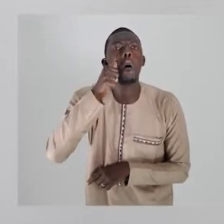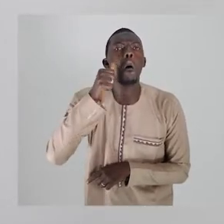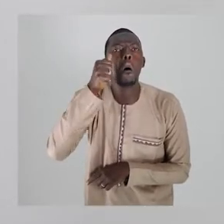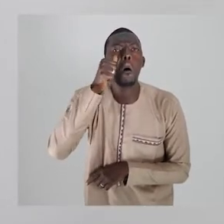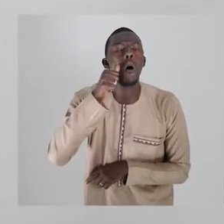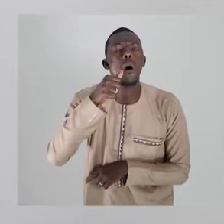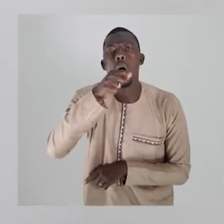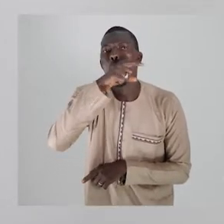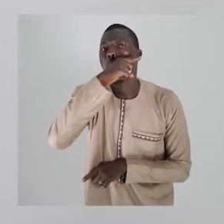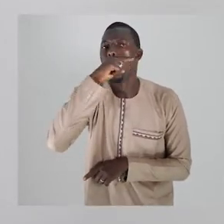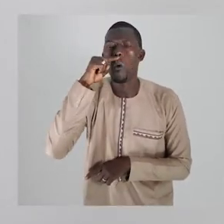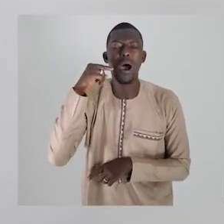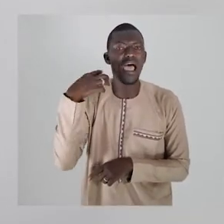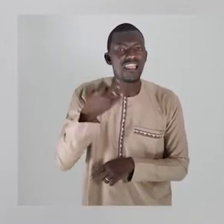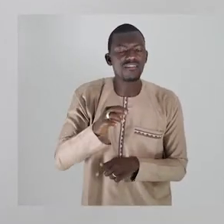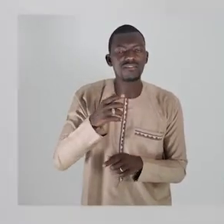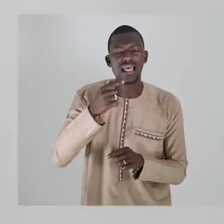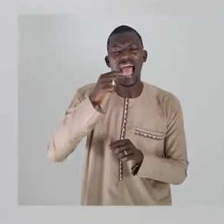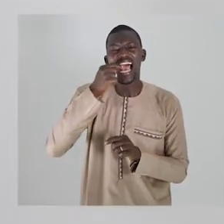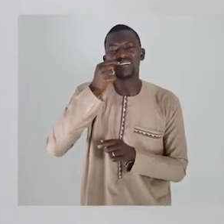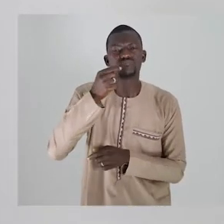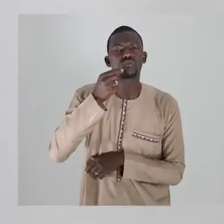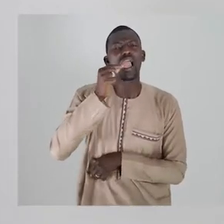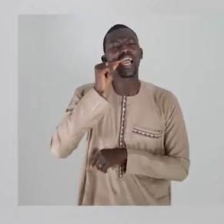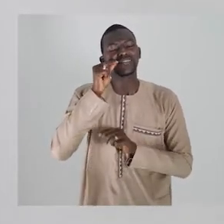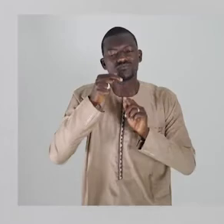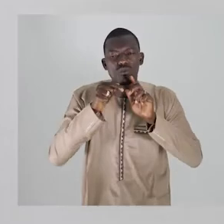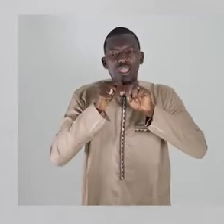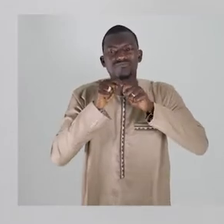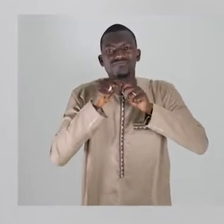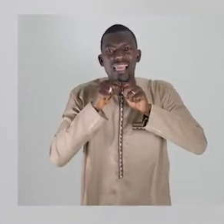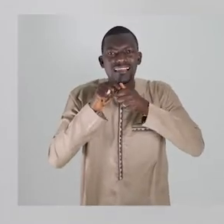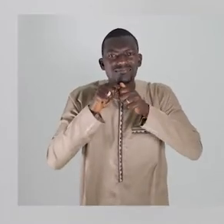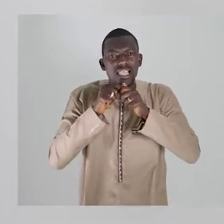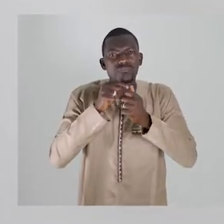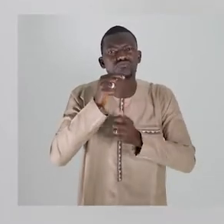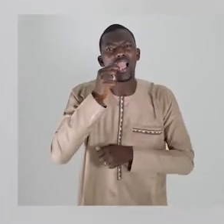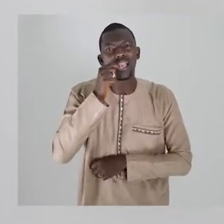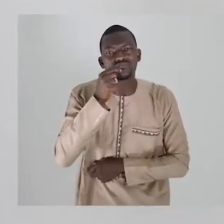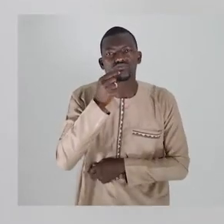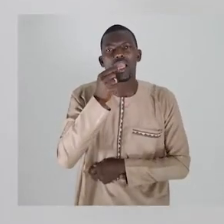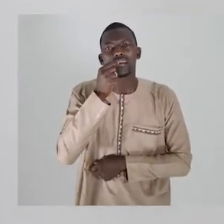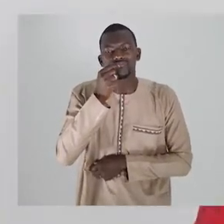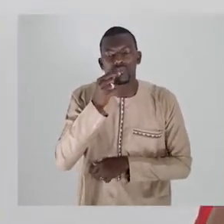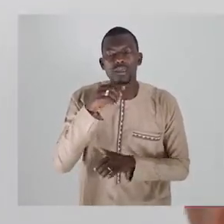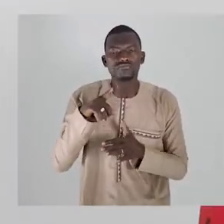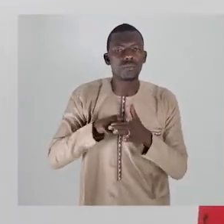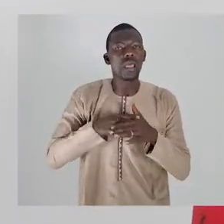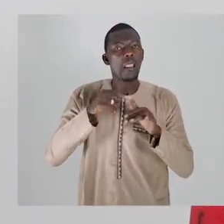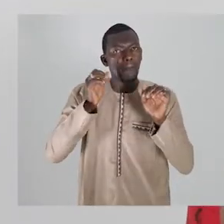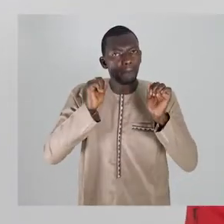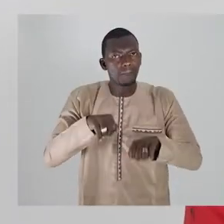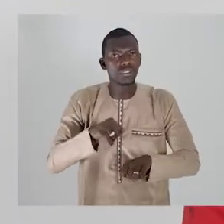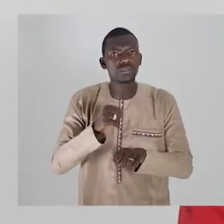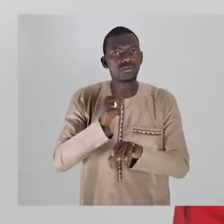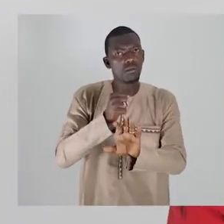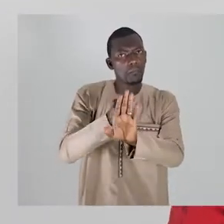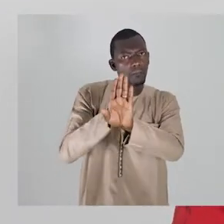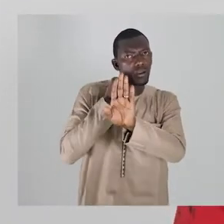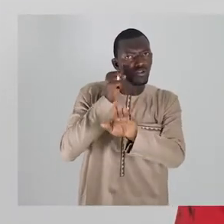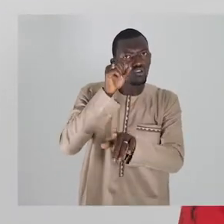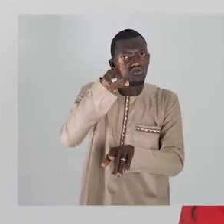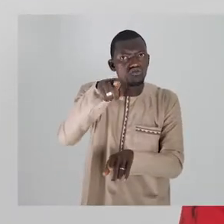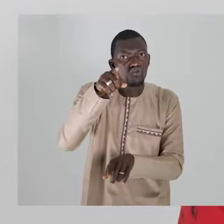kuhisenem. Nika poe ya ke sumutoku. Difanka fumbum inonomlaje juu poe. Ibandika yodi mumela. Nyemanula kukatoko nya.